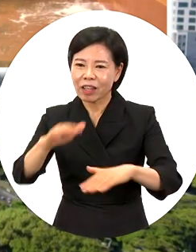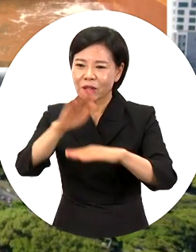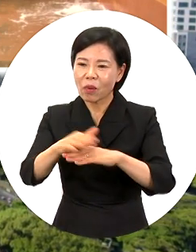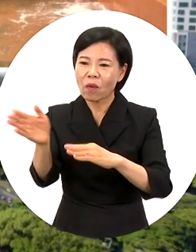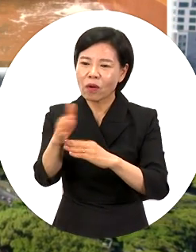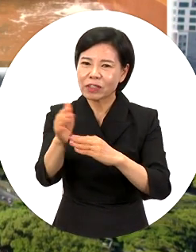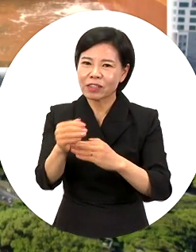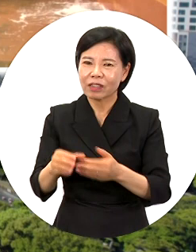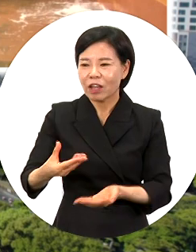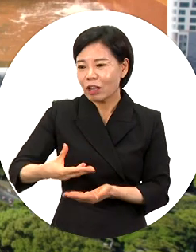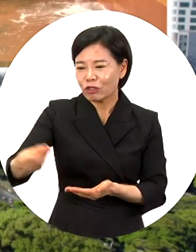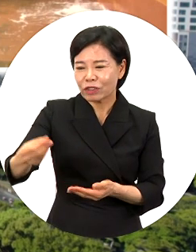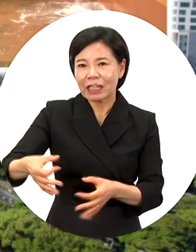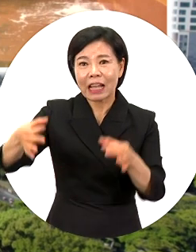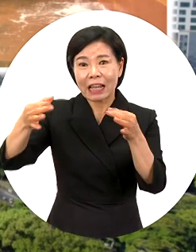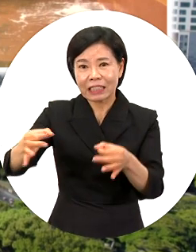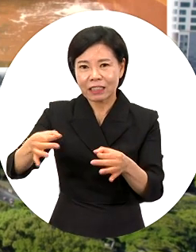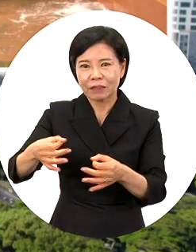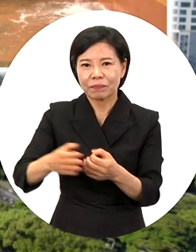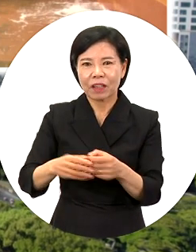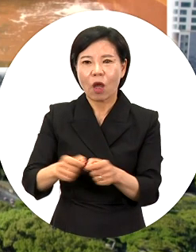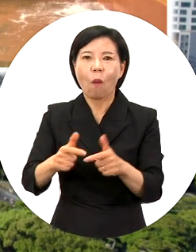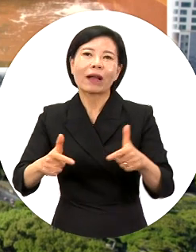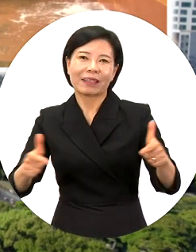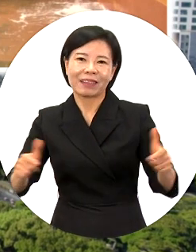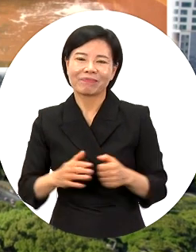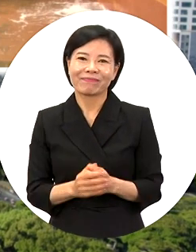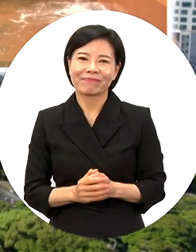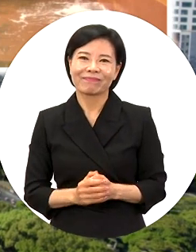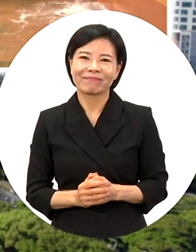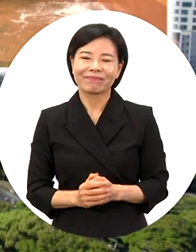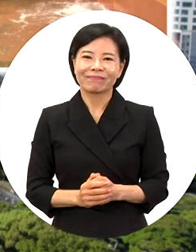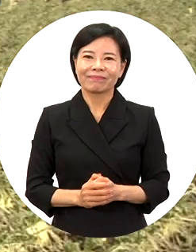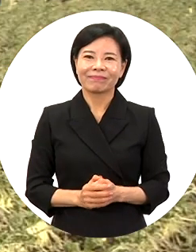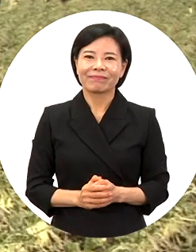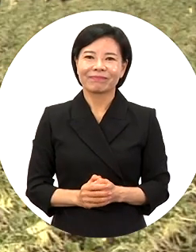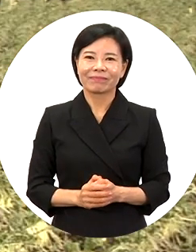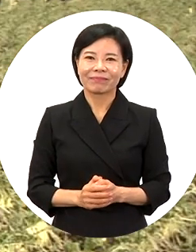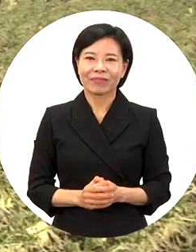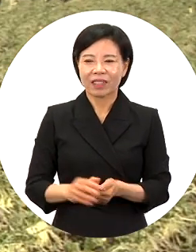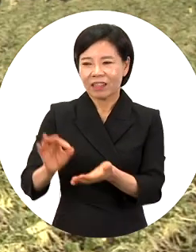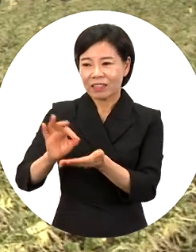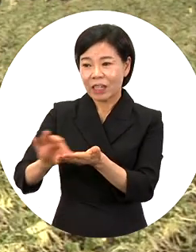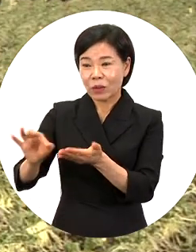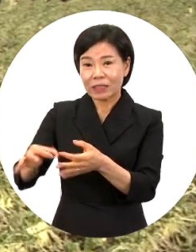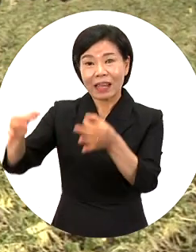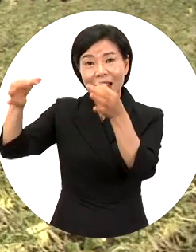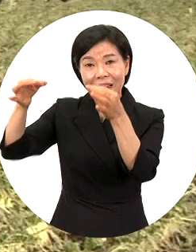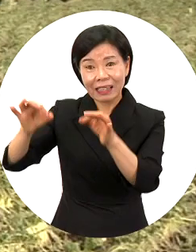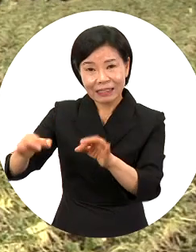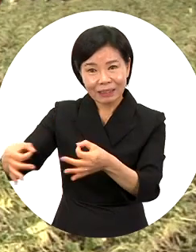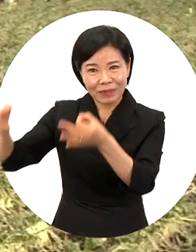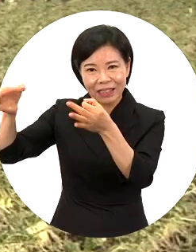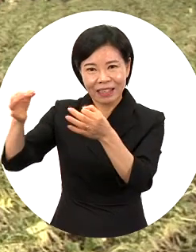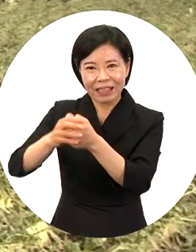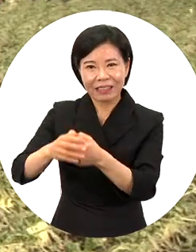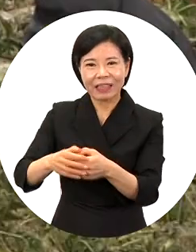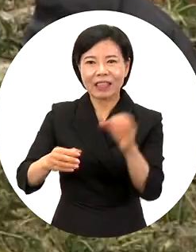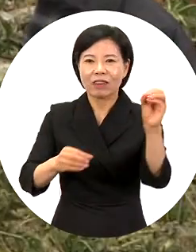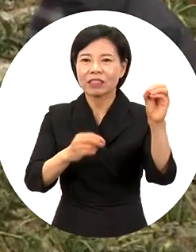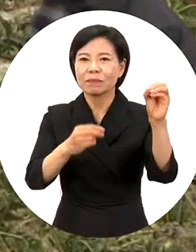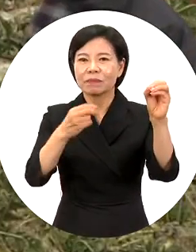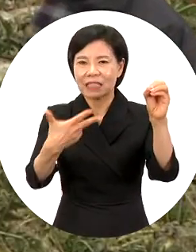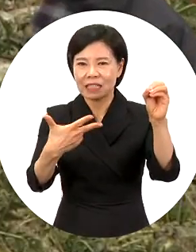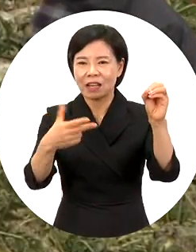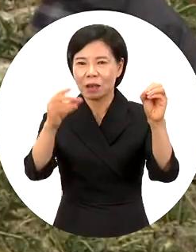농어촌 진흥기금 융자 규모를 2,750억 원으로 확대합니다. 수요자 금리는 전국 최저